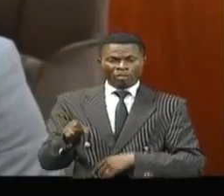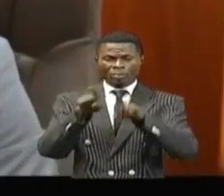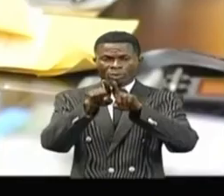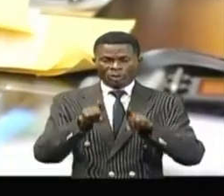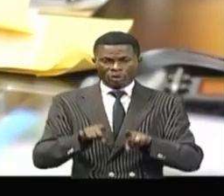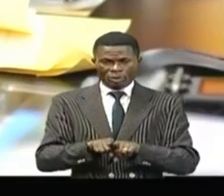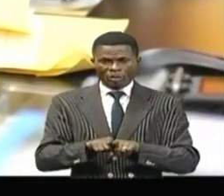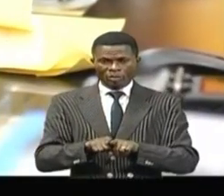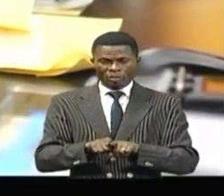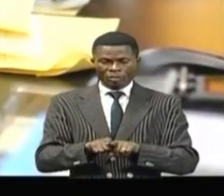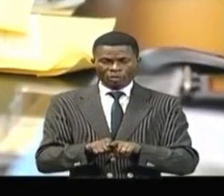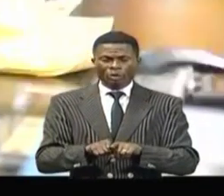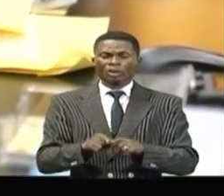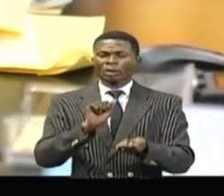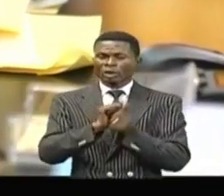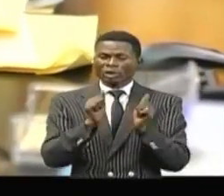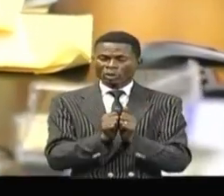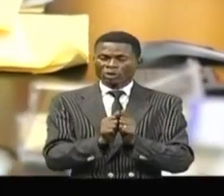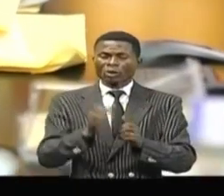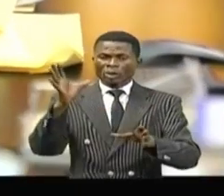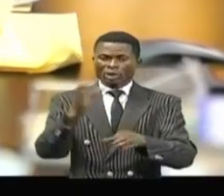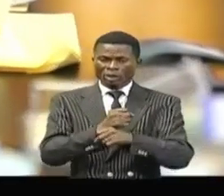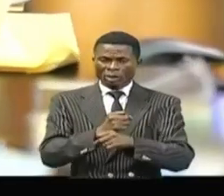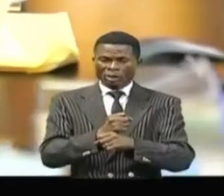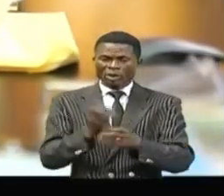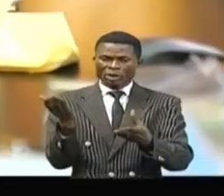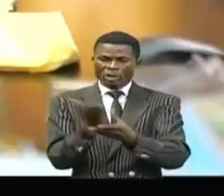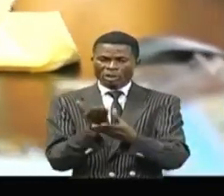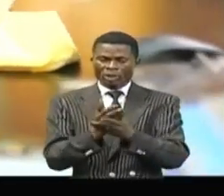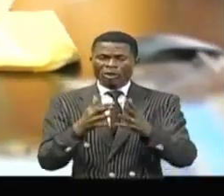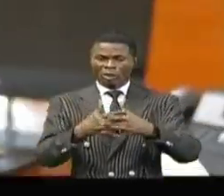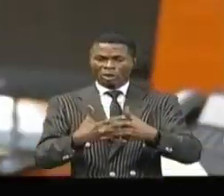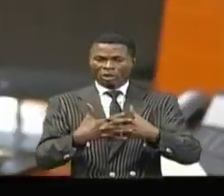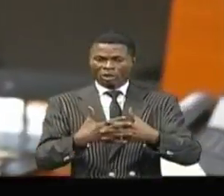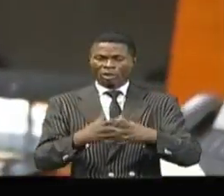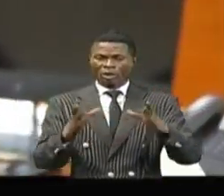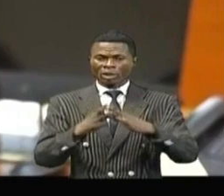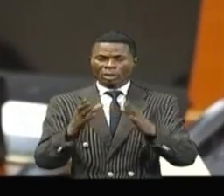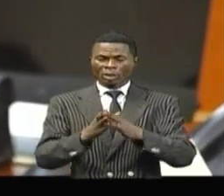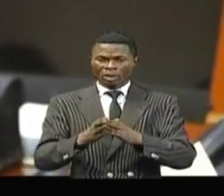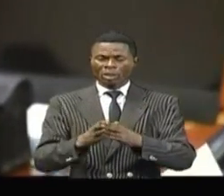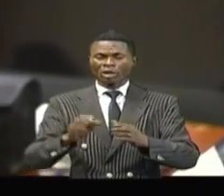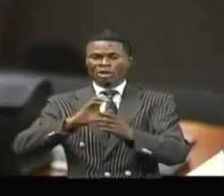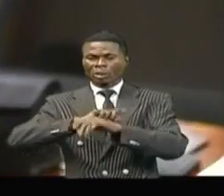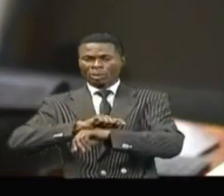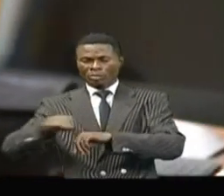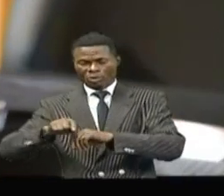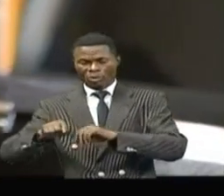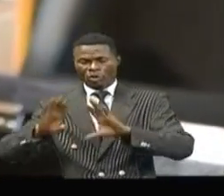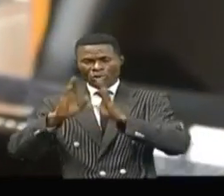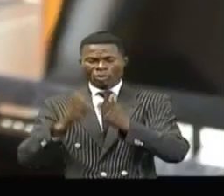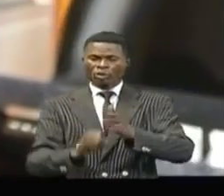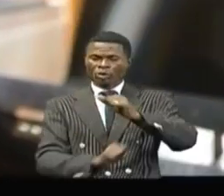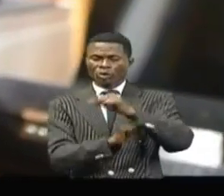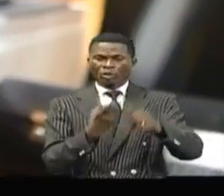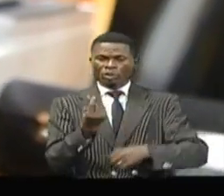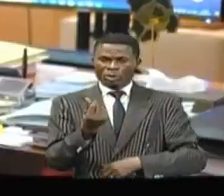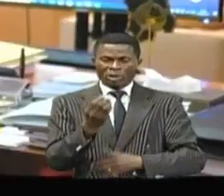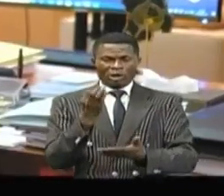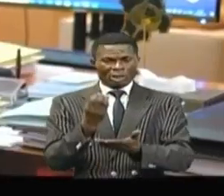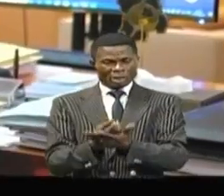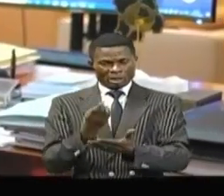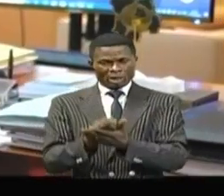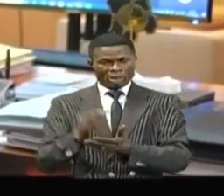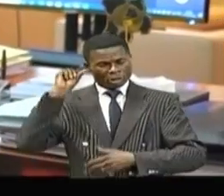aussi les quitus pour la conclusion du contrat de partenariat avec les établissements Yétou et l'appui technique et financier